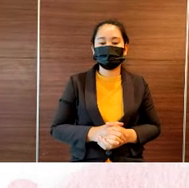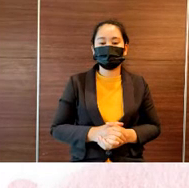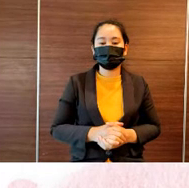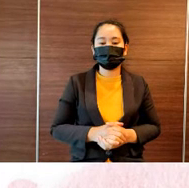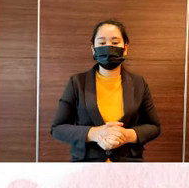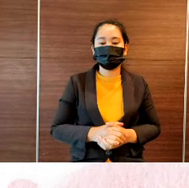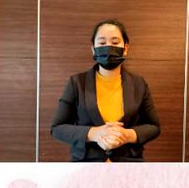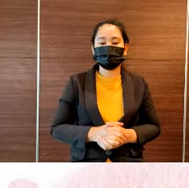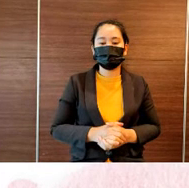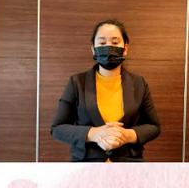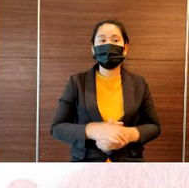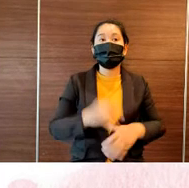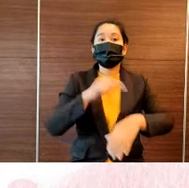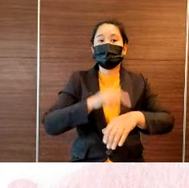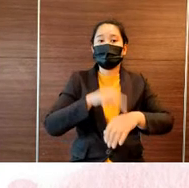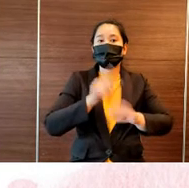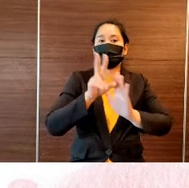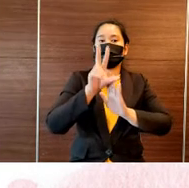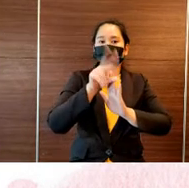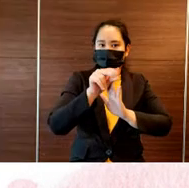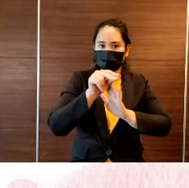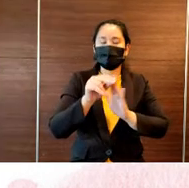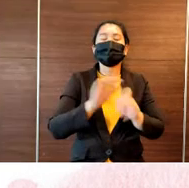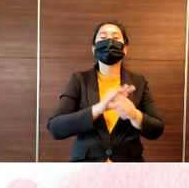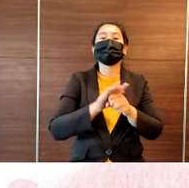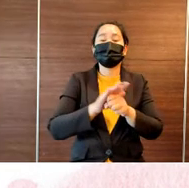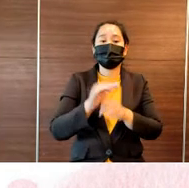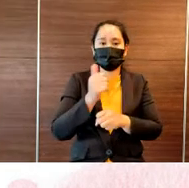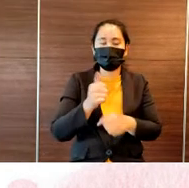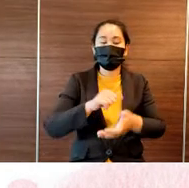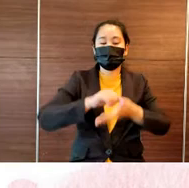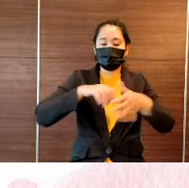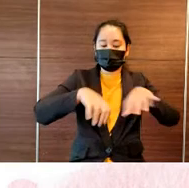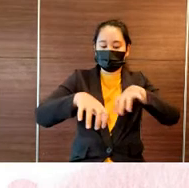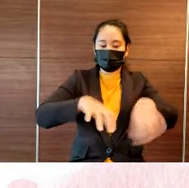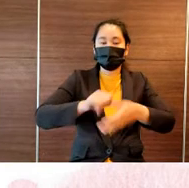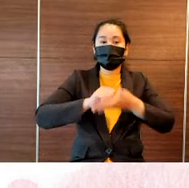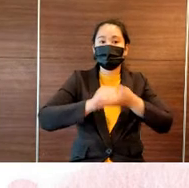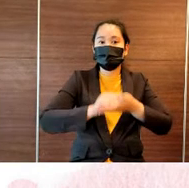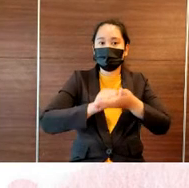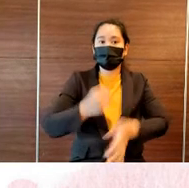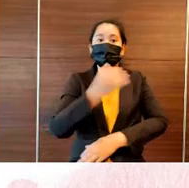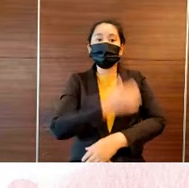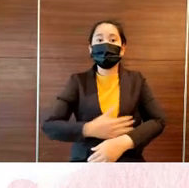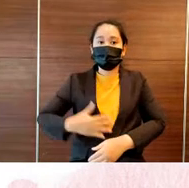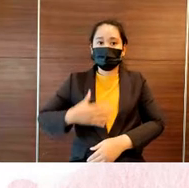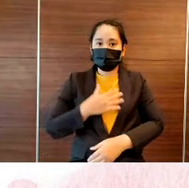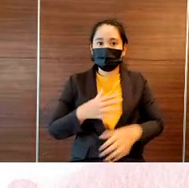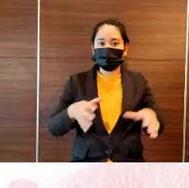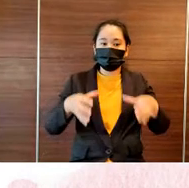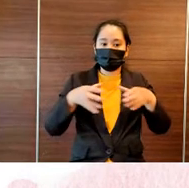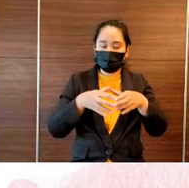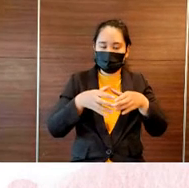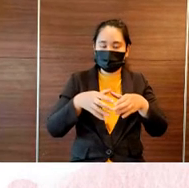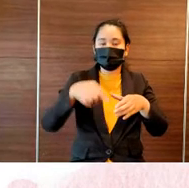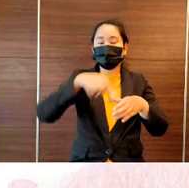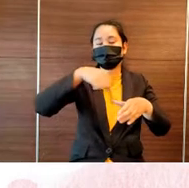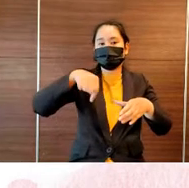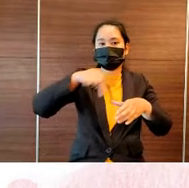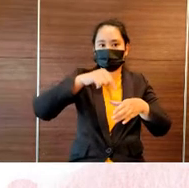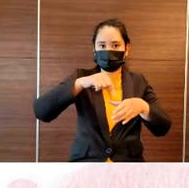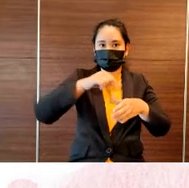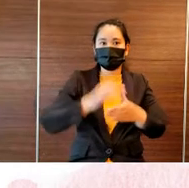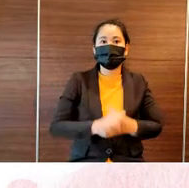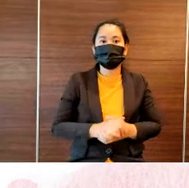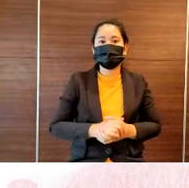เขาบอกให้พูดครึ่งชั่วโมงก็พอดีการจัดบริการสุขภาพสำหรับประชาชนกลุ่มเปราะบางหรือกลุ่มชายขอบนั้น